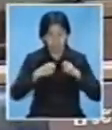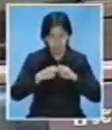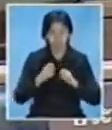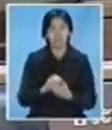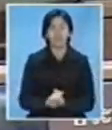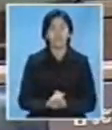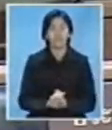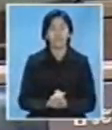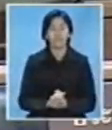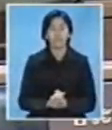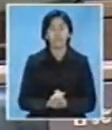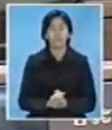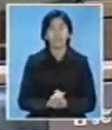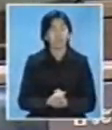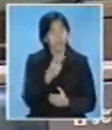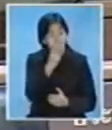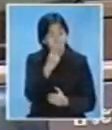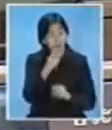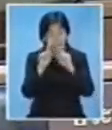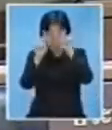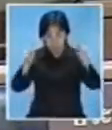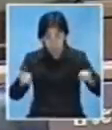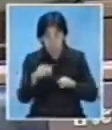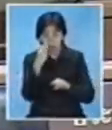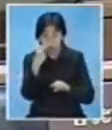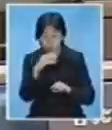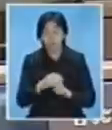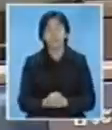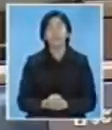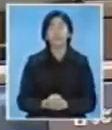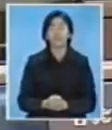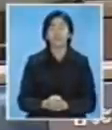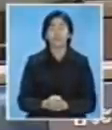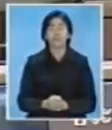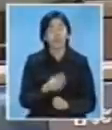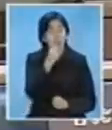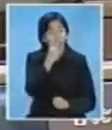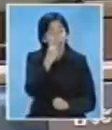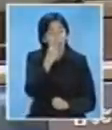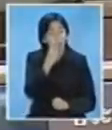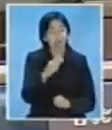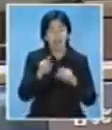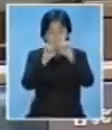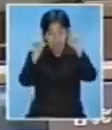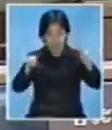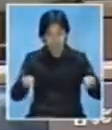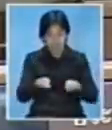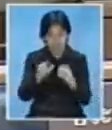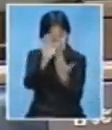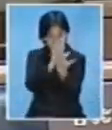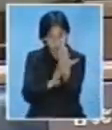ที่ไม่ทราบจอเห็นไหมคะซึ่งก็คือพื้นที่ที่ตีตาตารางในแผนที่อันนี้นะ